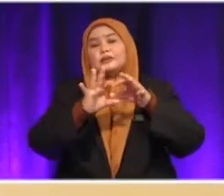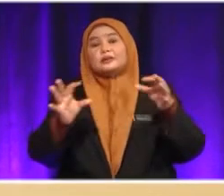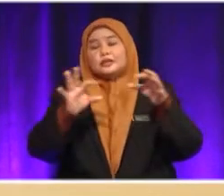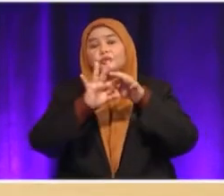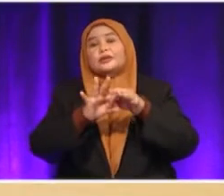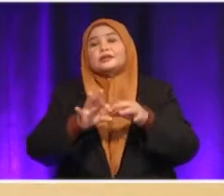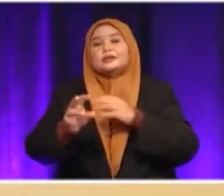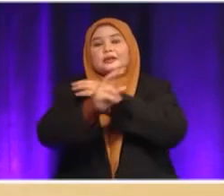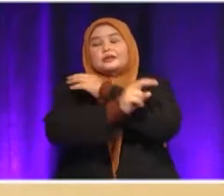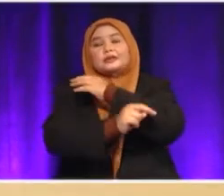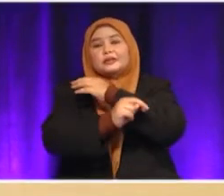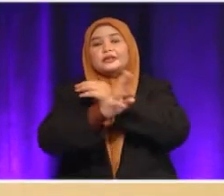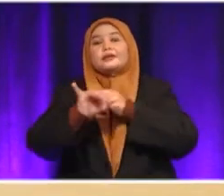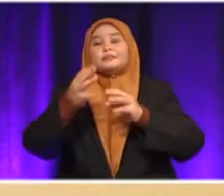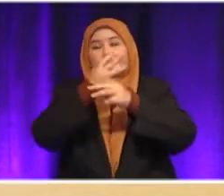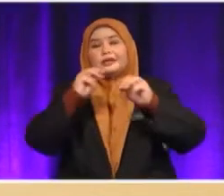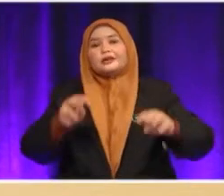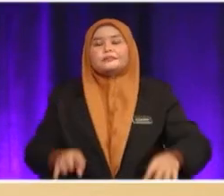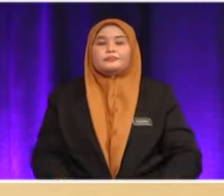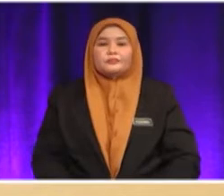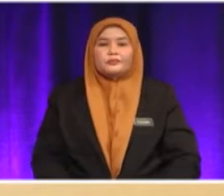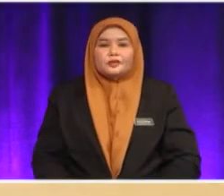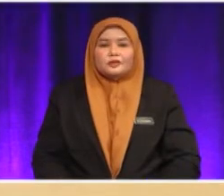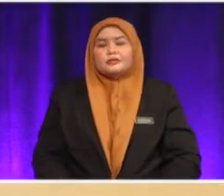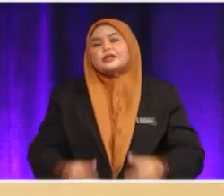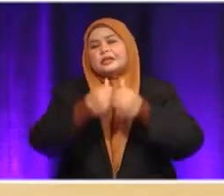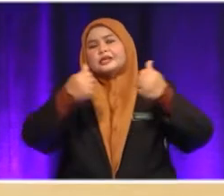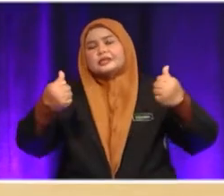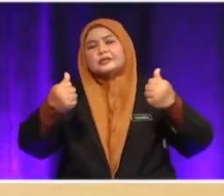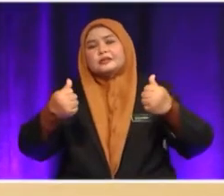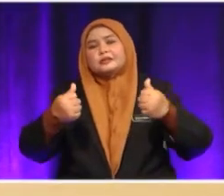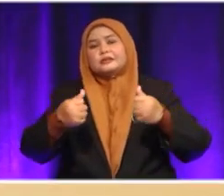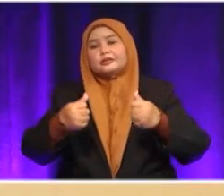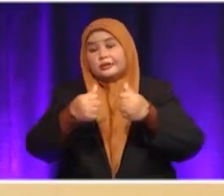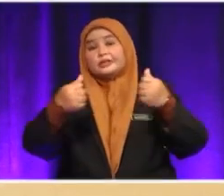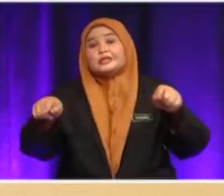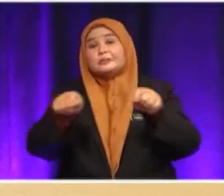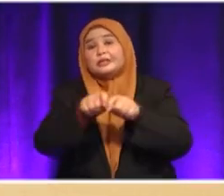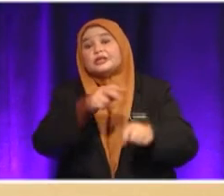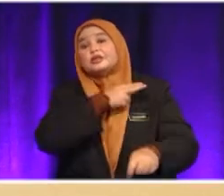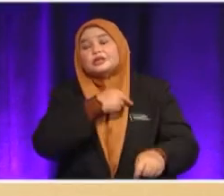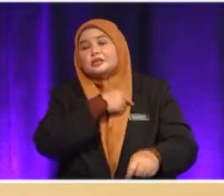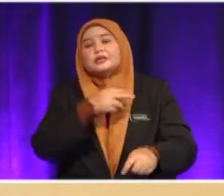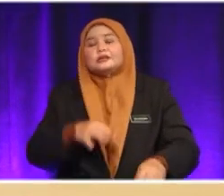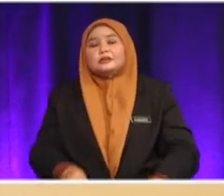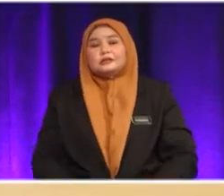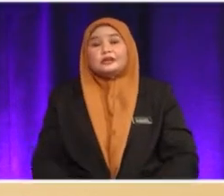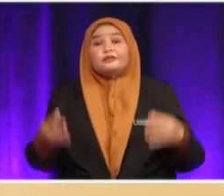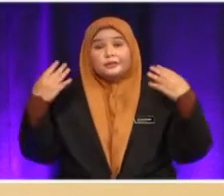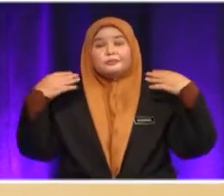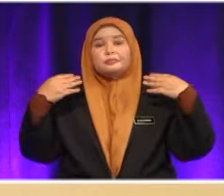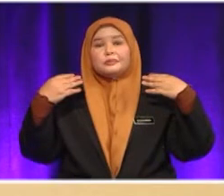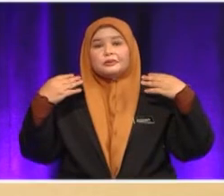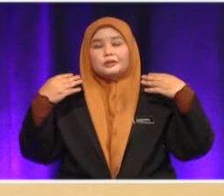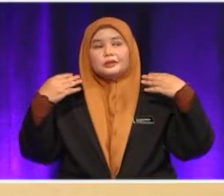penduduk di Sabah menganggap tanah melayuni terasing seperti Indonesia dan Filipina maksudnya tak perlu bersatu